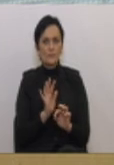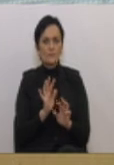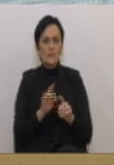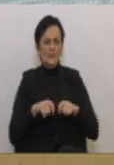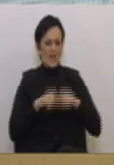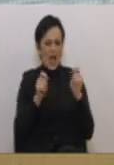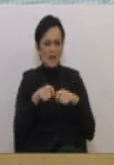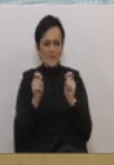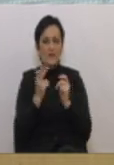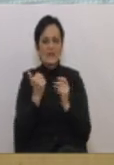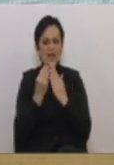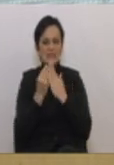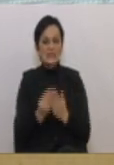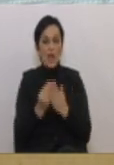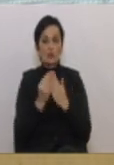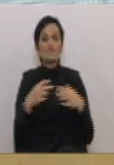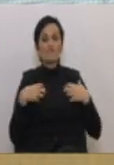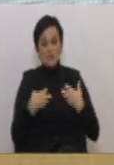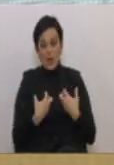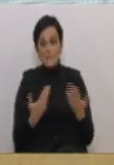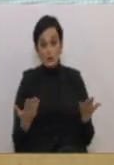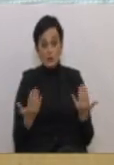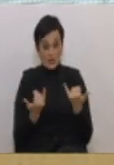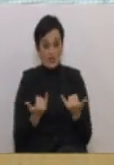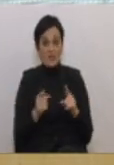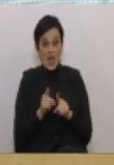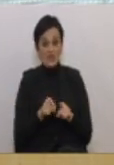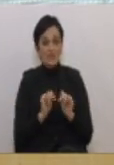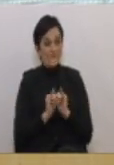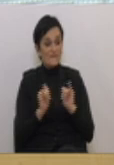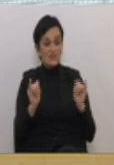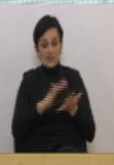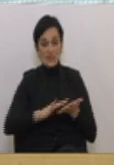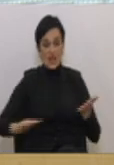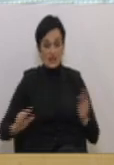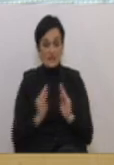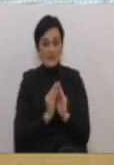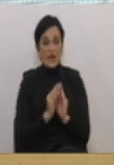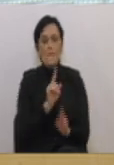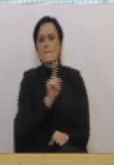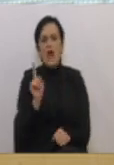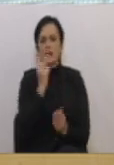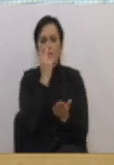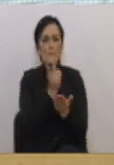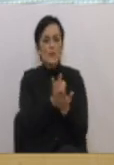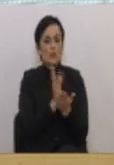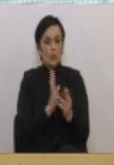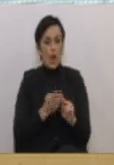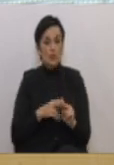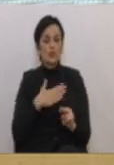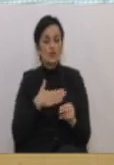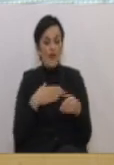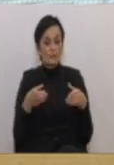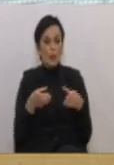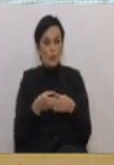დარღვევებს და ზეწოლებს, რაც სამწუხაროდ დღესაც გრძელდება. მაგრამ მიუხედავად ამისა, ჩვენმა